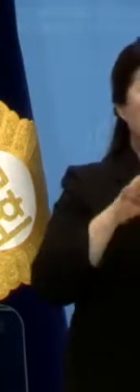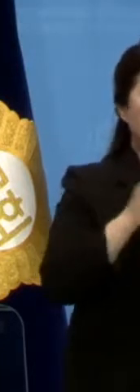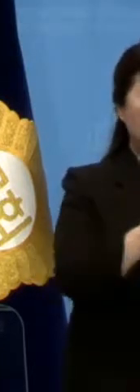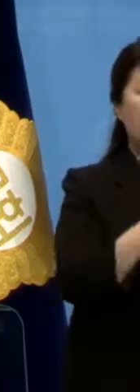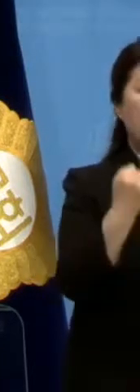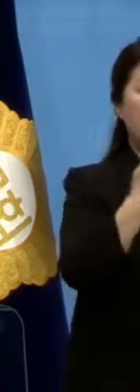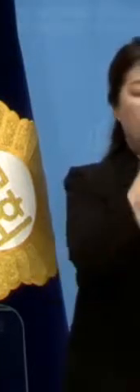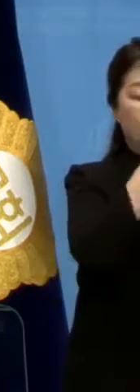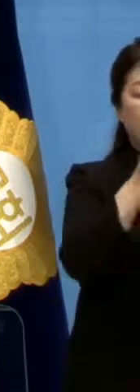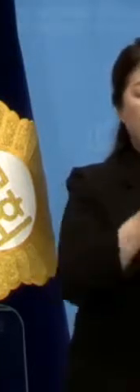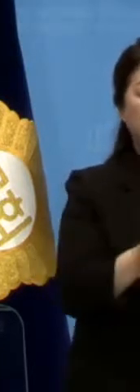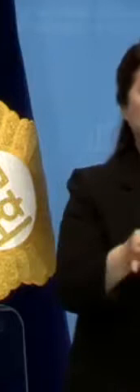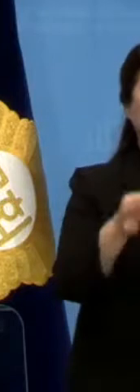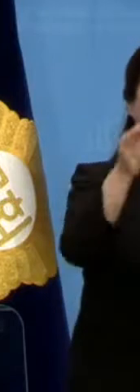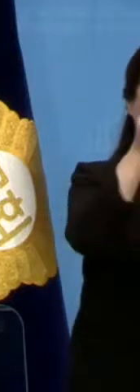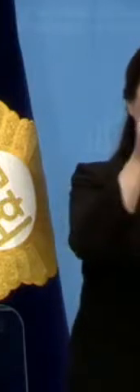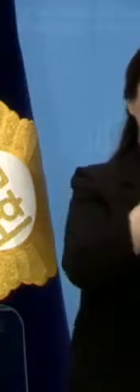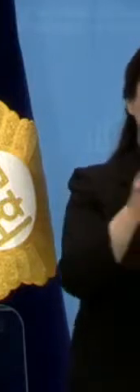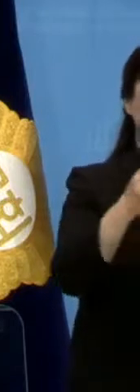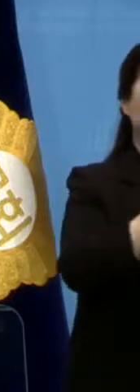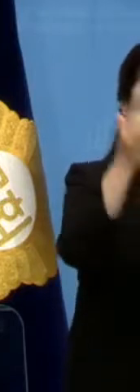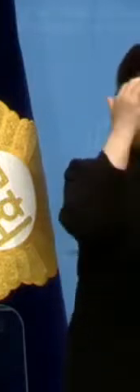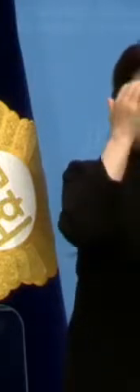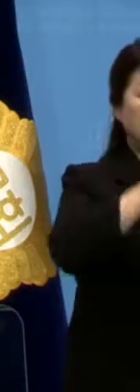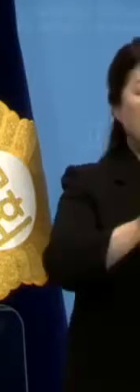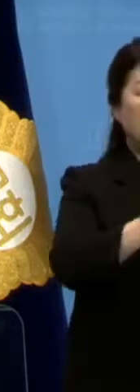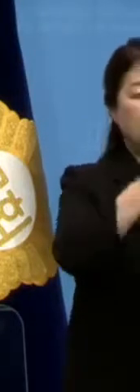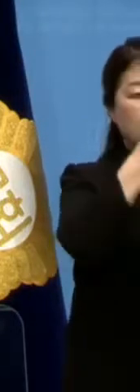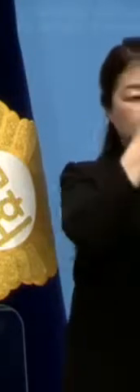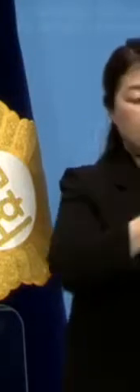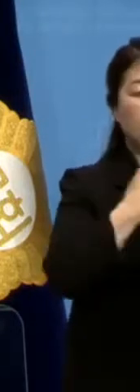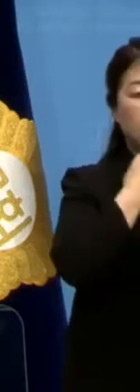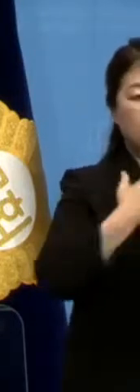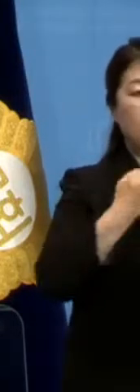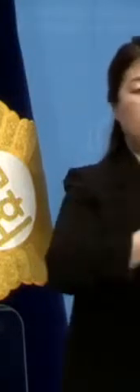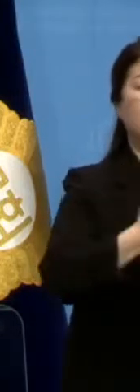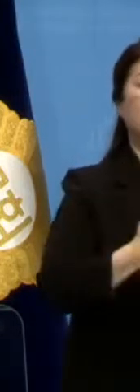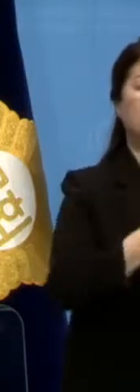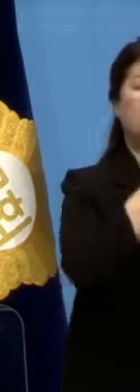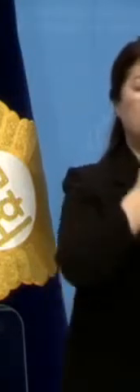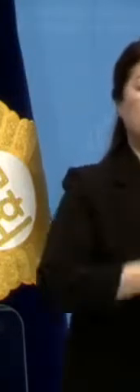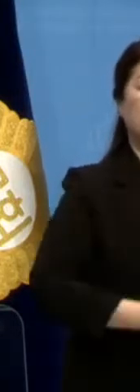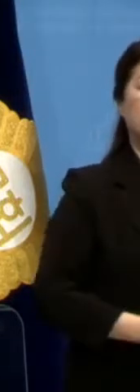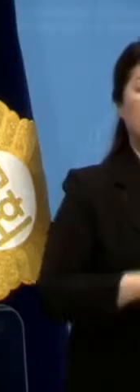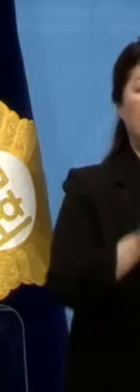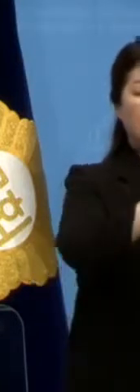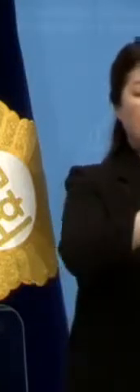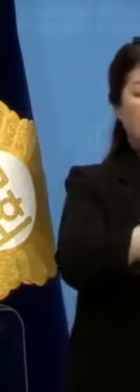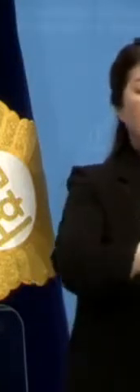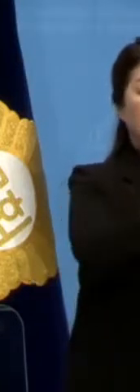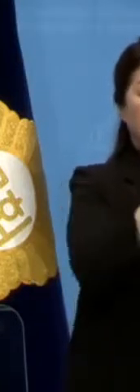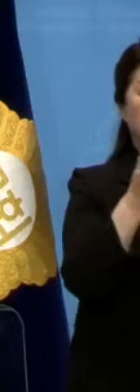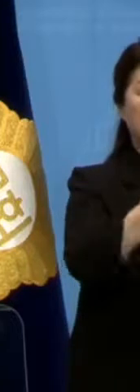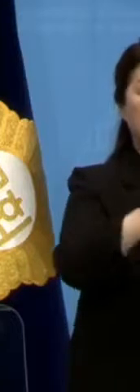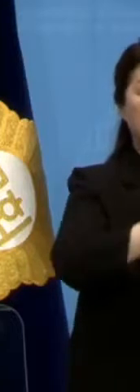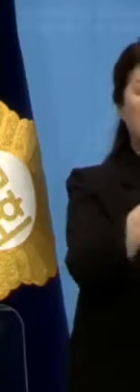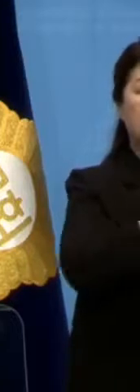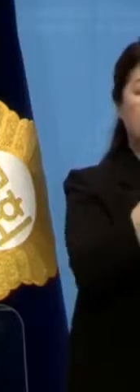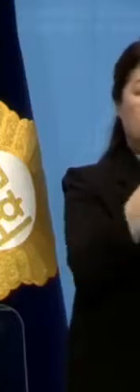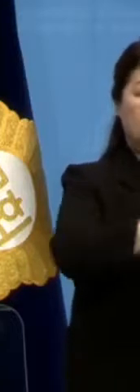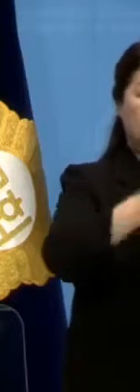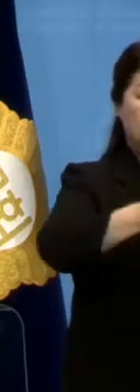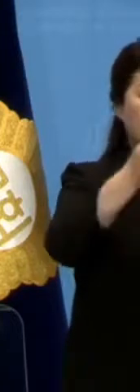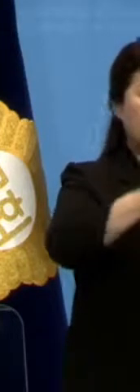상승하는 건강보험료로 인해 국민 고통을 가중시키고 있습니다. 다섯 번째로 고용 분야에서는 공정